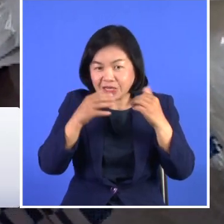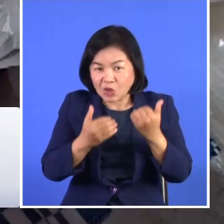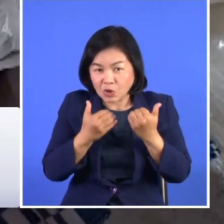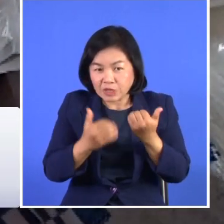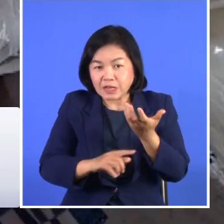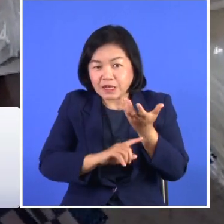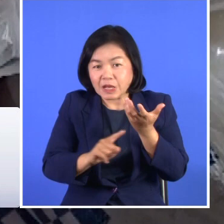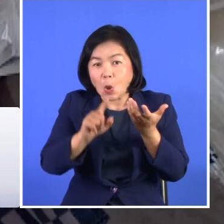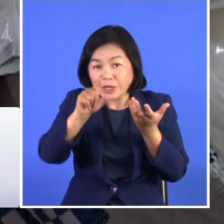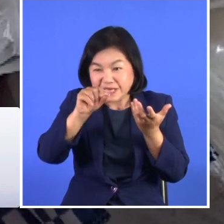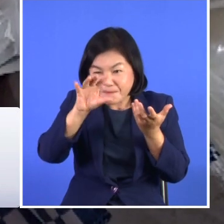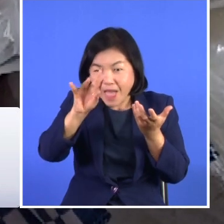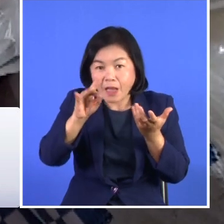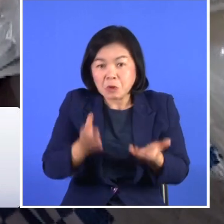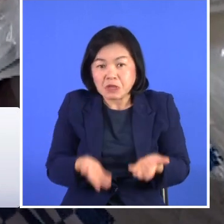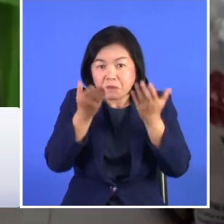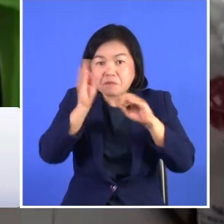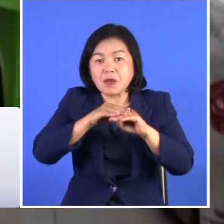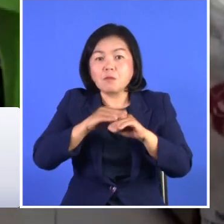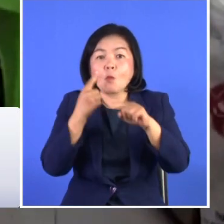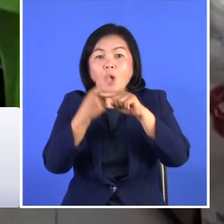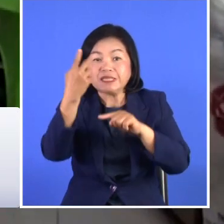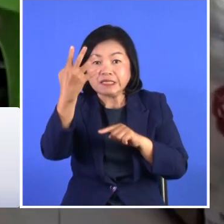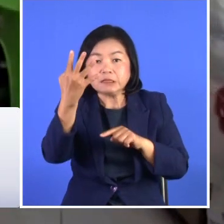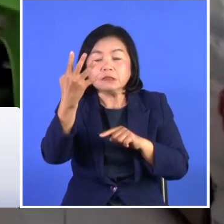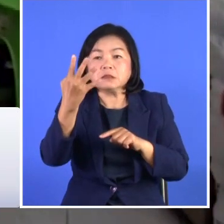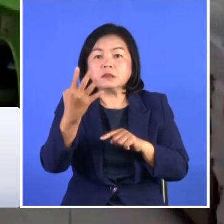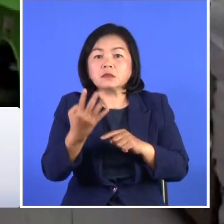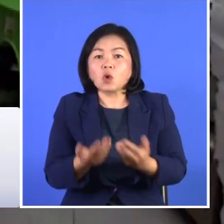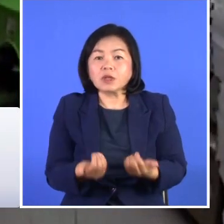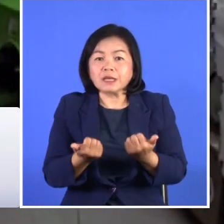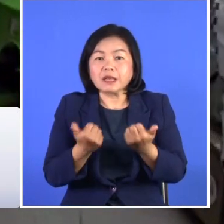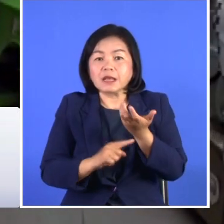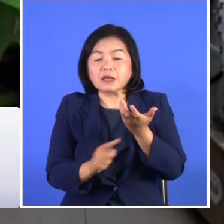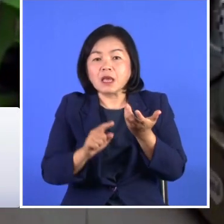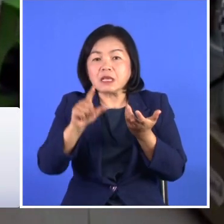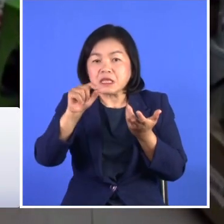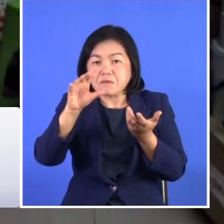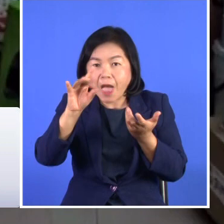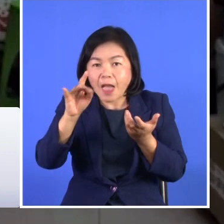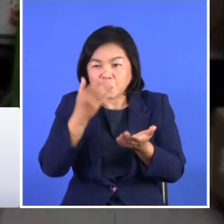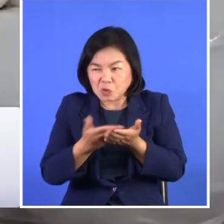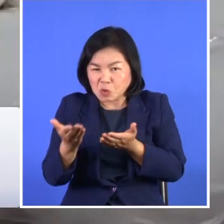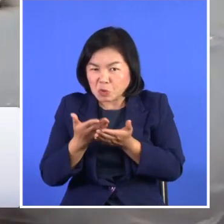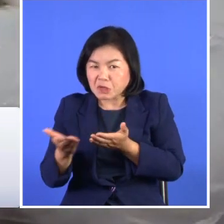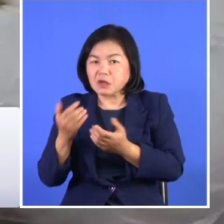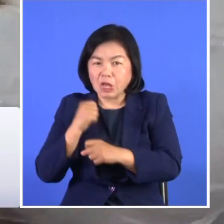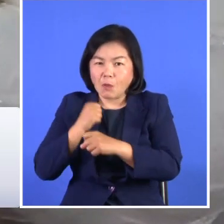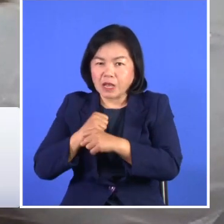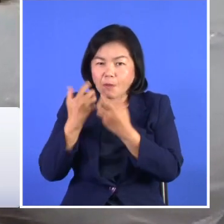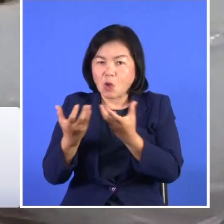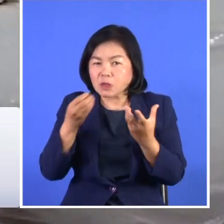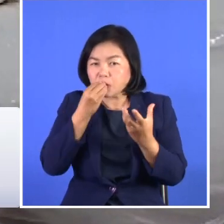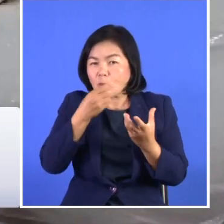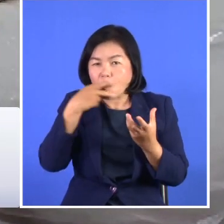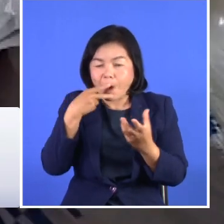ละ28ฮะขึ้นที่4บาทโอ้โหนี่แหละครับคนที่ต้องใช้เนี่ยจุกนะครับเจ้าของร้านขายของชำในตล